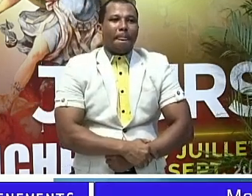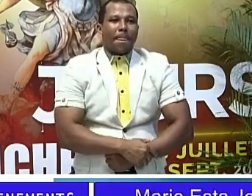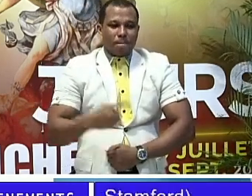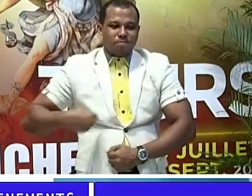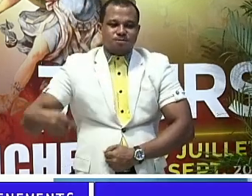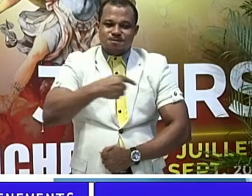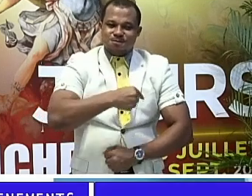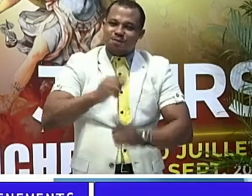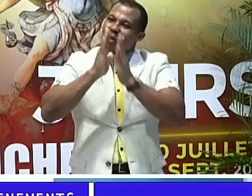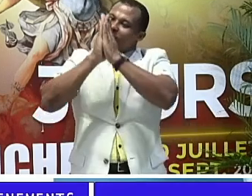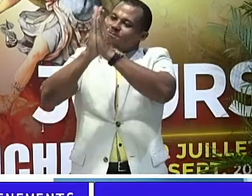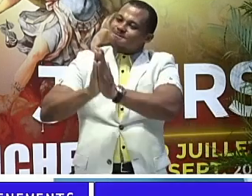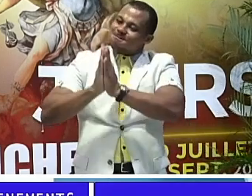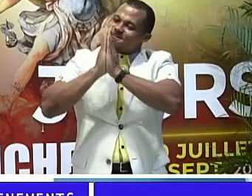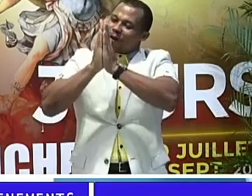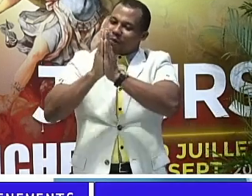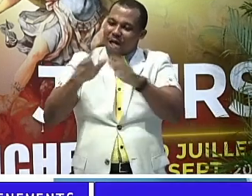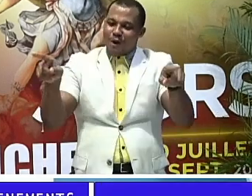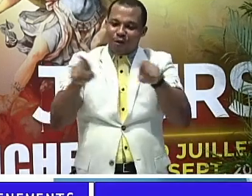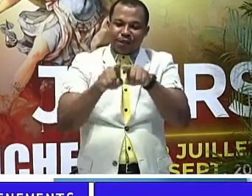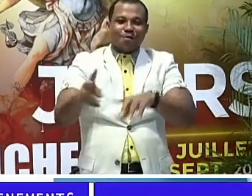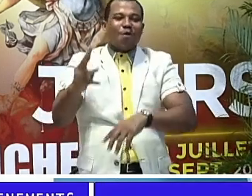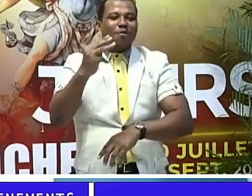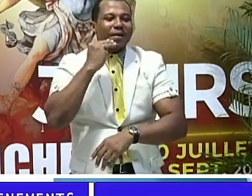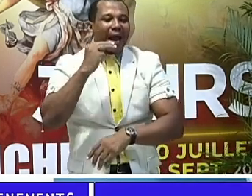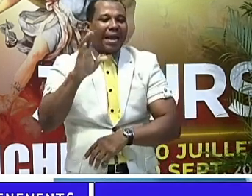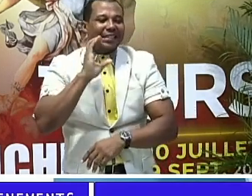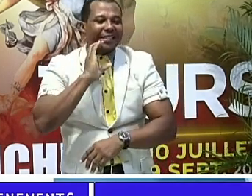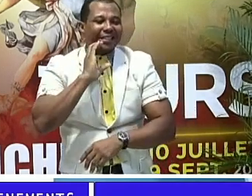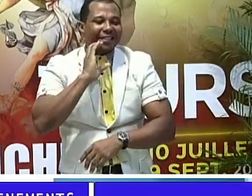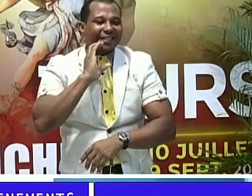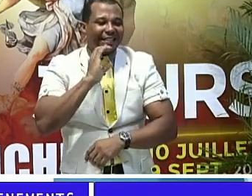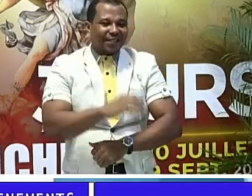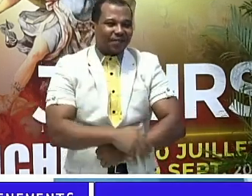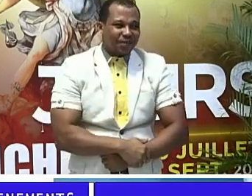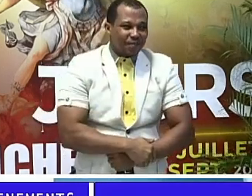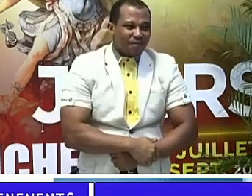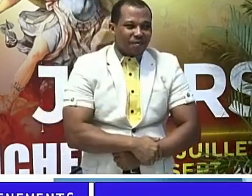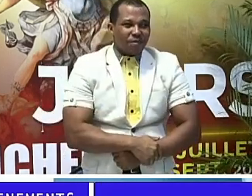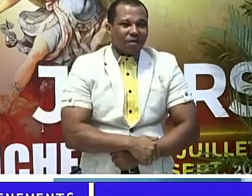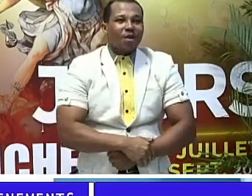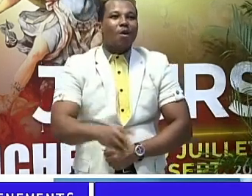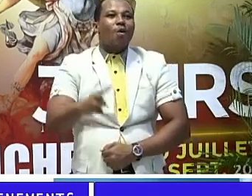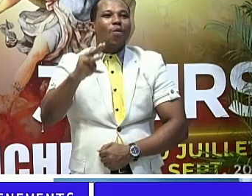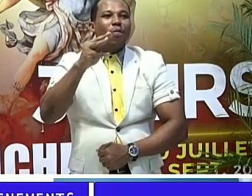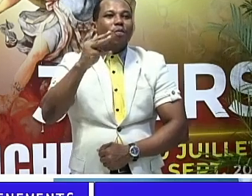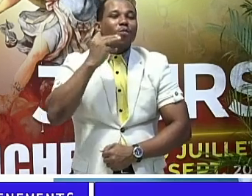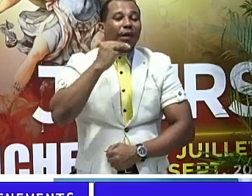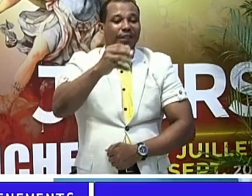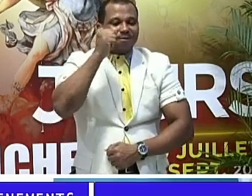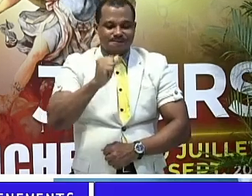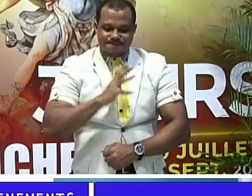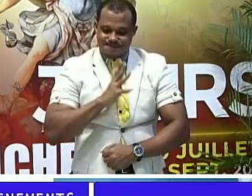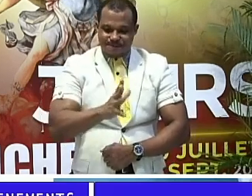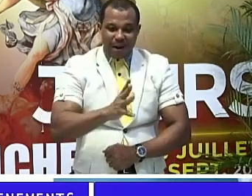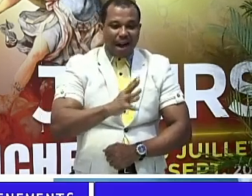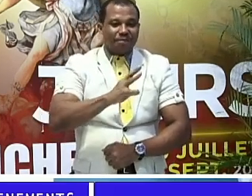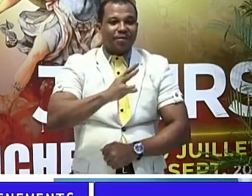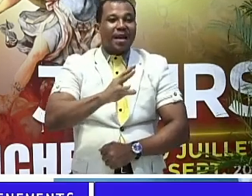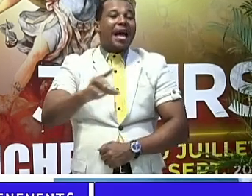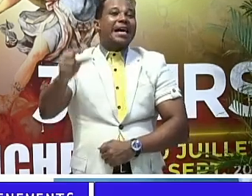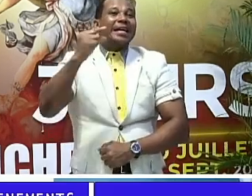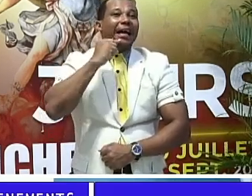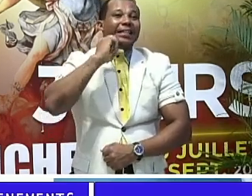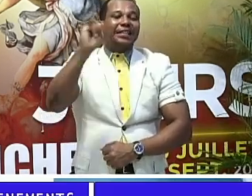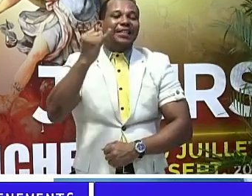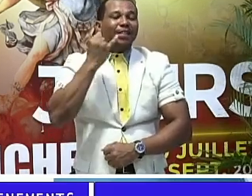N'a également la prière pour Michael Chéri, Mirmonde Romage, Madame Gladys Jean-Baptiste,